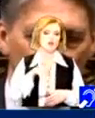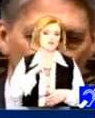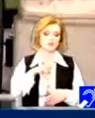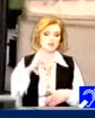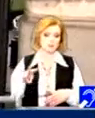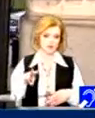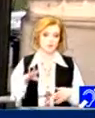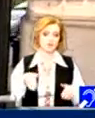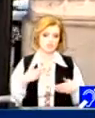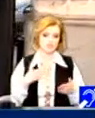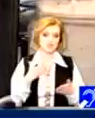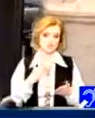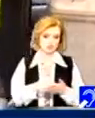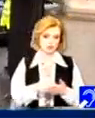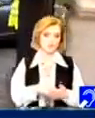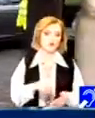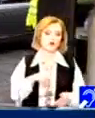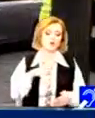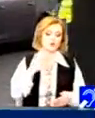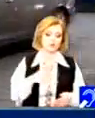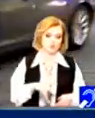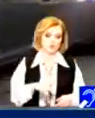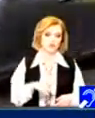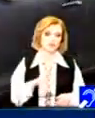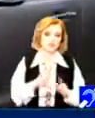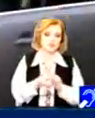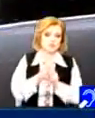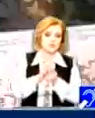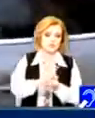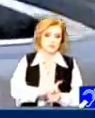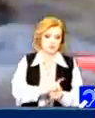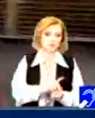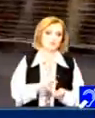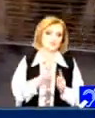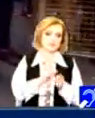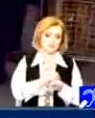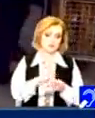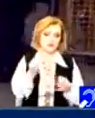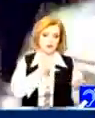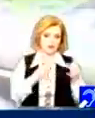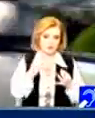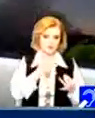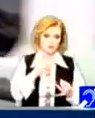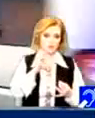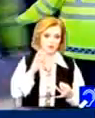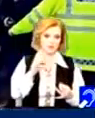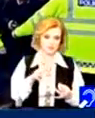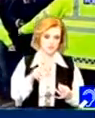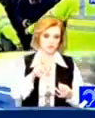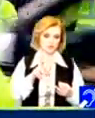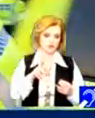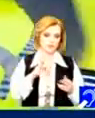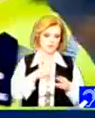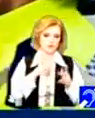schimbul aprobării acordului cu Uniunea Europeană. Astăzi va negocia cu rebelii conservatori și unioniștii nord-irlandezi pentru a-și asigura un vot pozitiv care ar